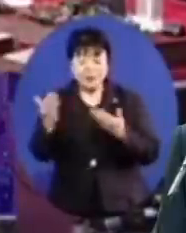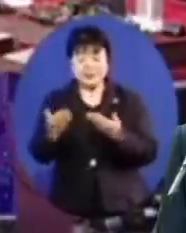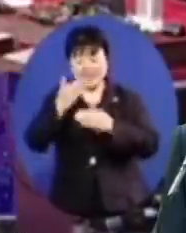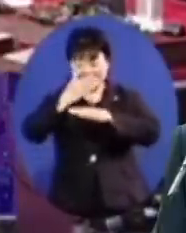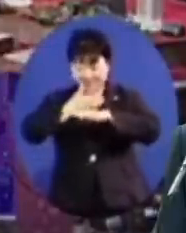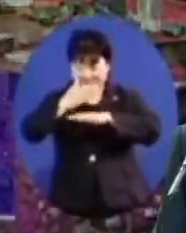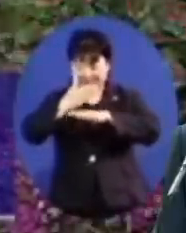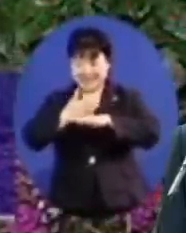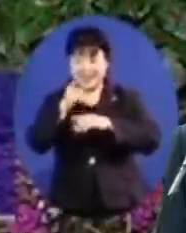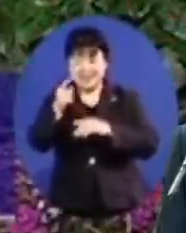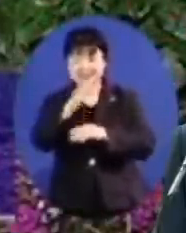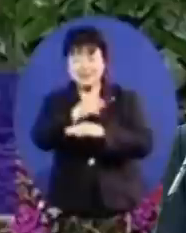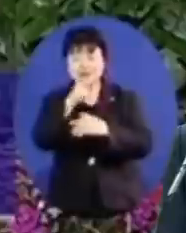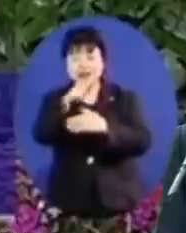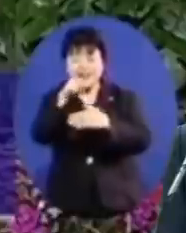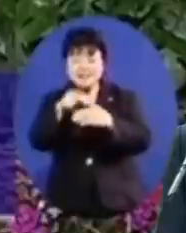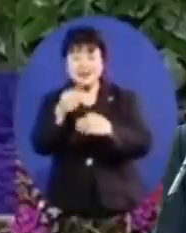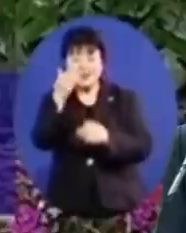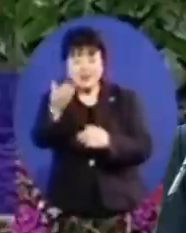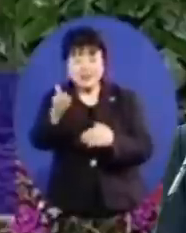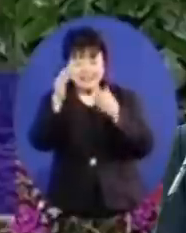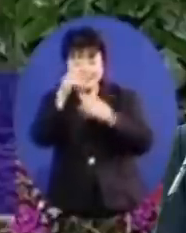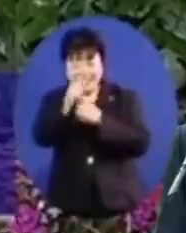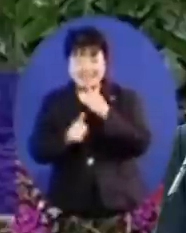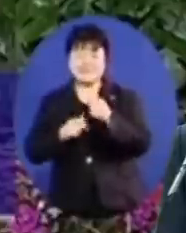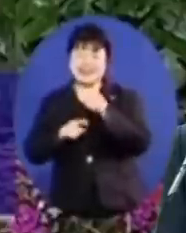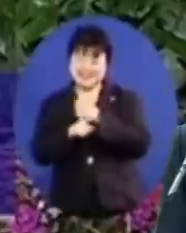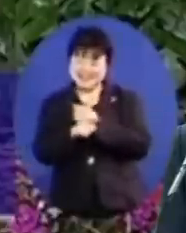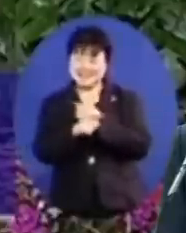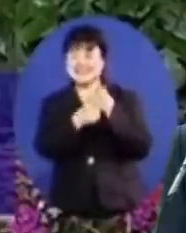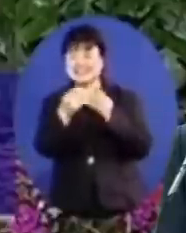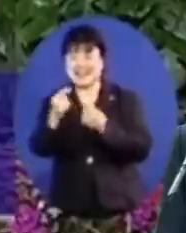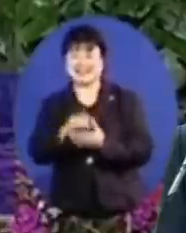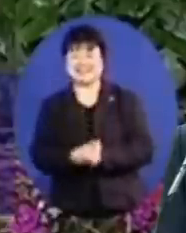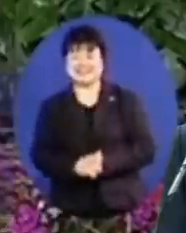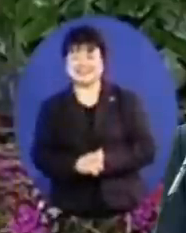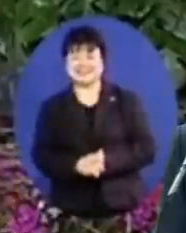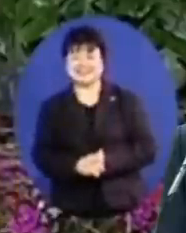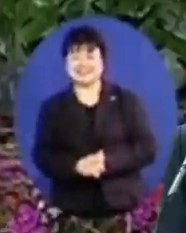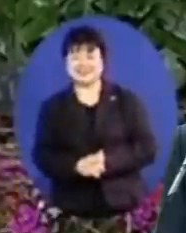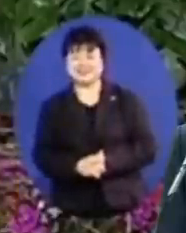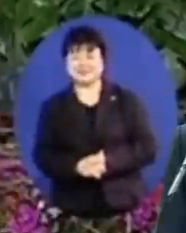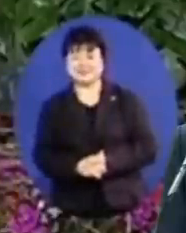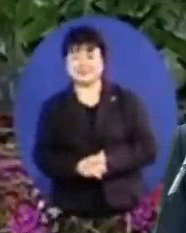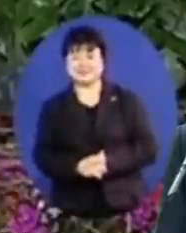감사하라 이것이 그리스도 예수 안에서 너희를 향하신 하나님의 뜻이니라.